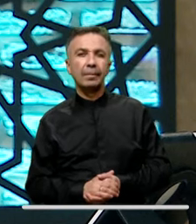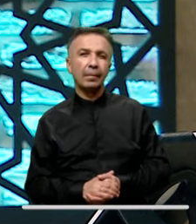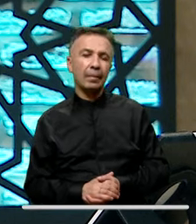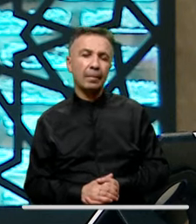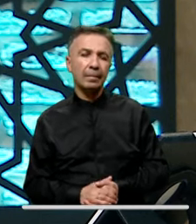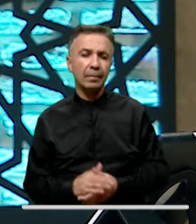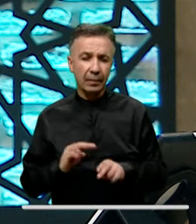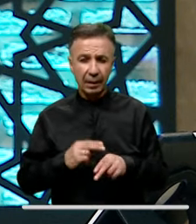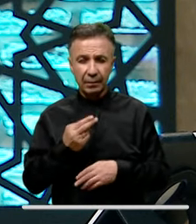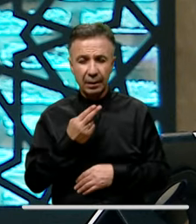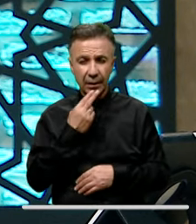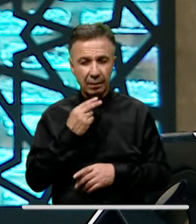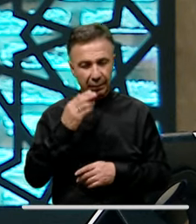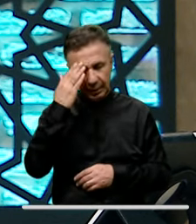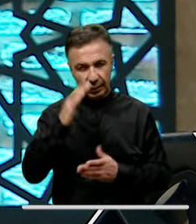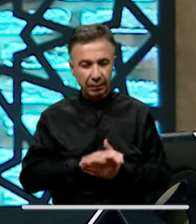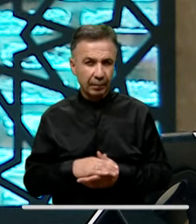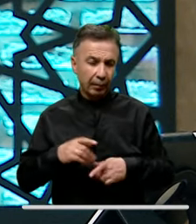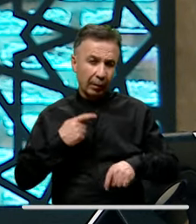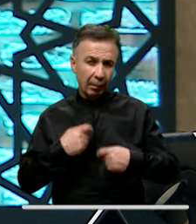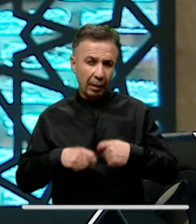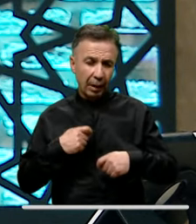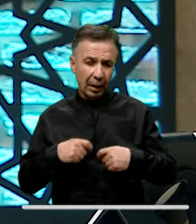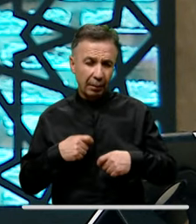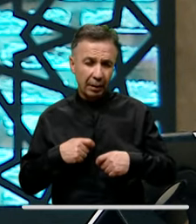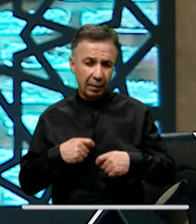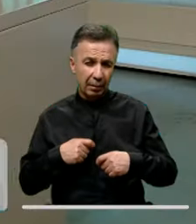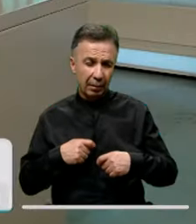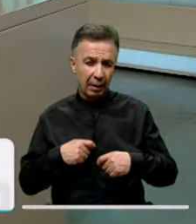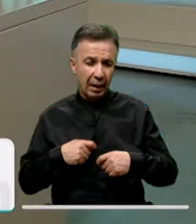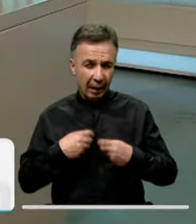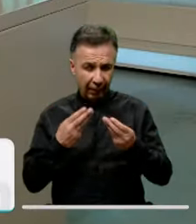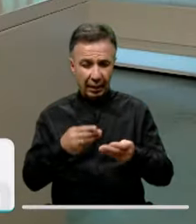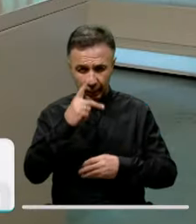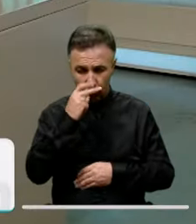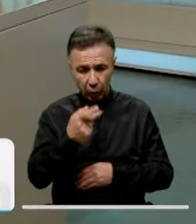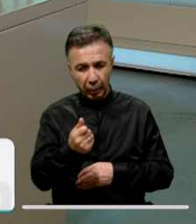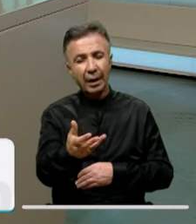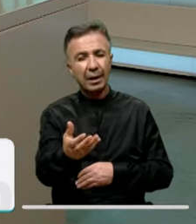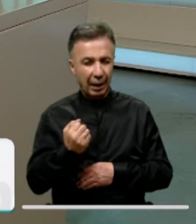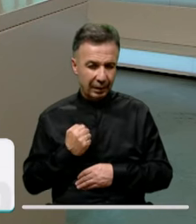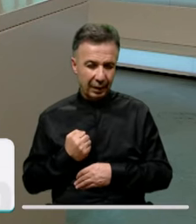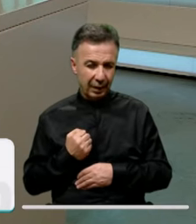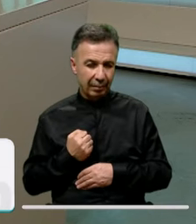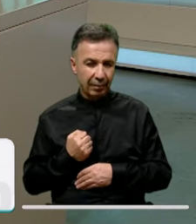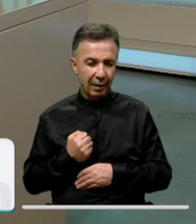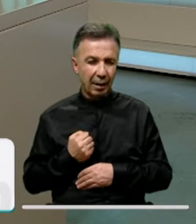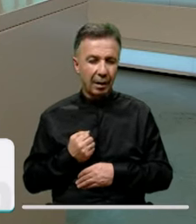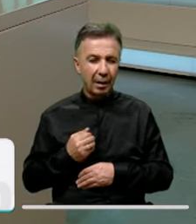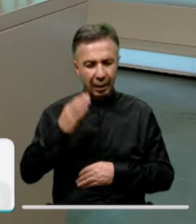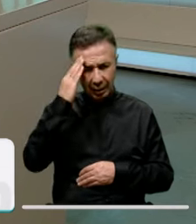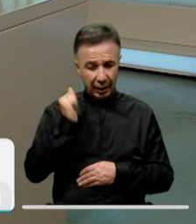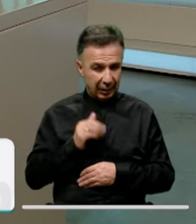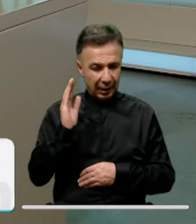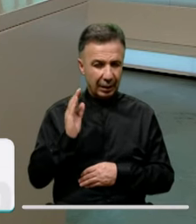Kevser Hanım'ın selamları var hocam. Diyor ki bankanın vermiş olduğu promosyonu alsak, askere giden bir delikanlının cebine harçlık olarak